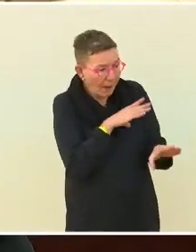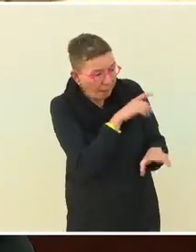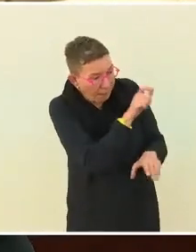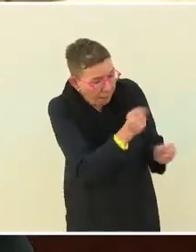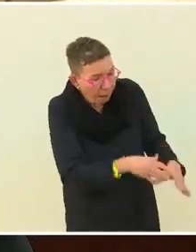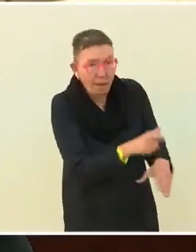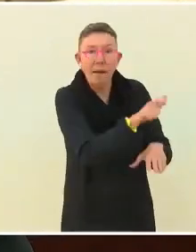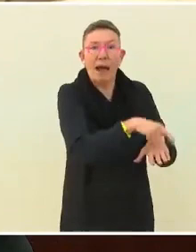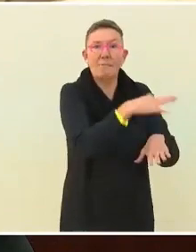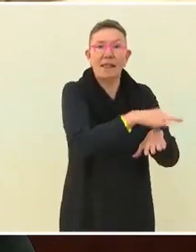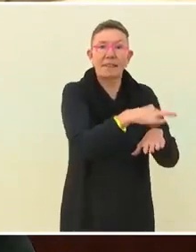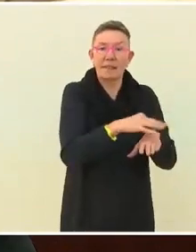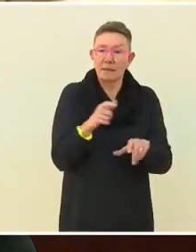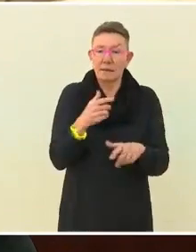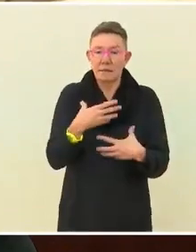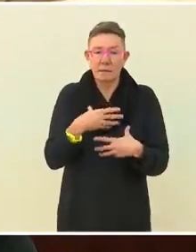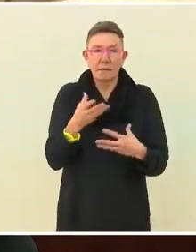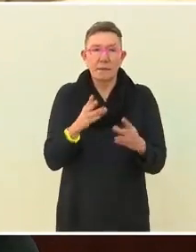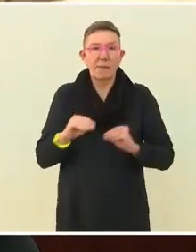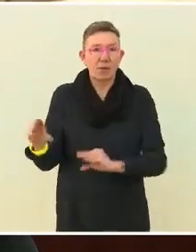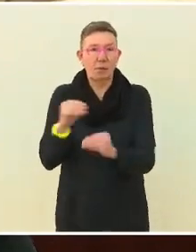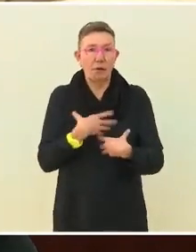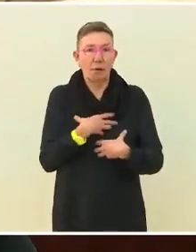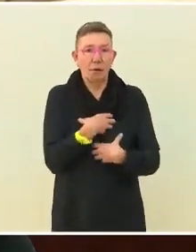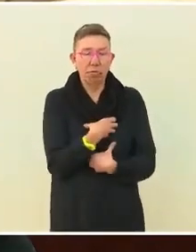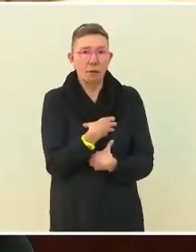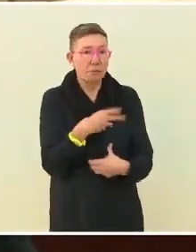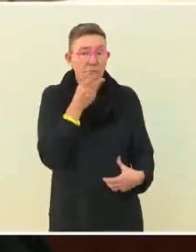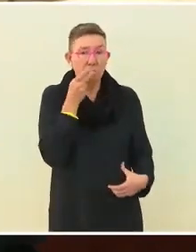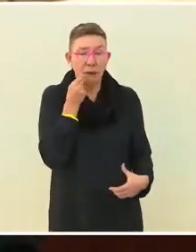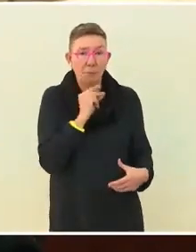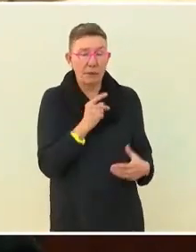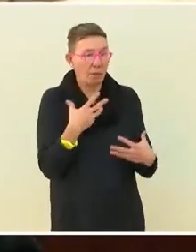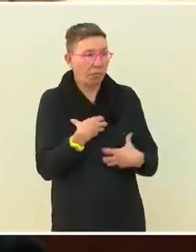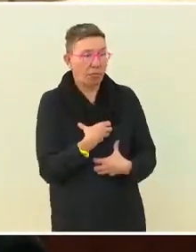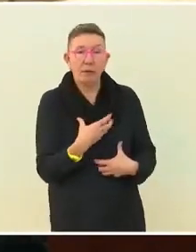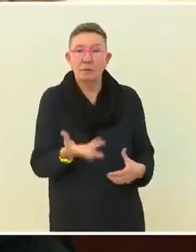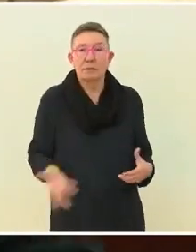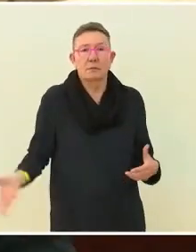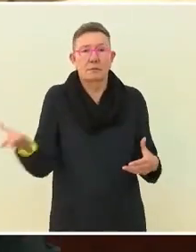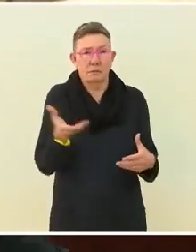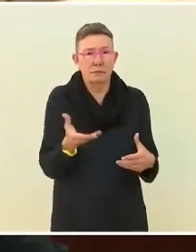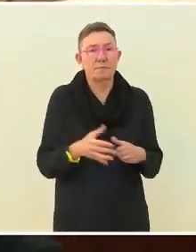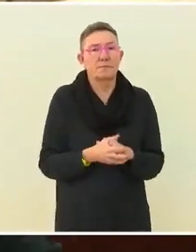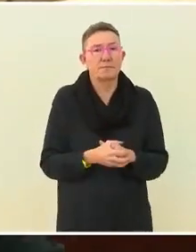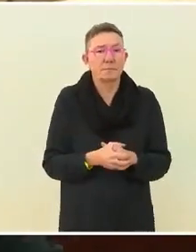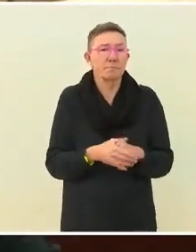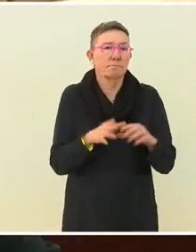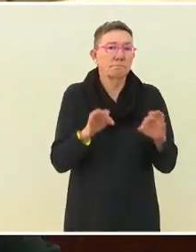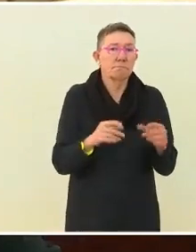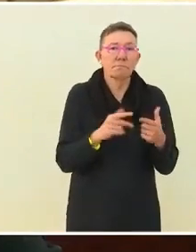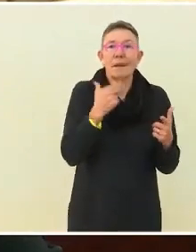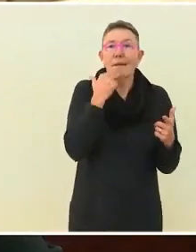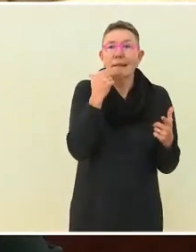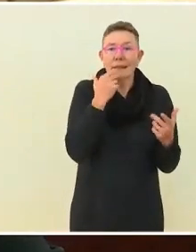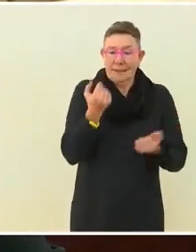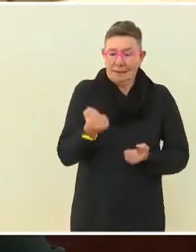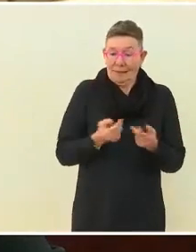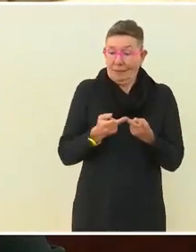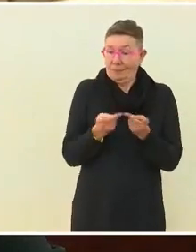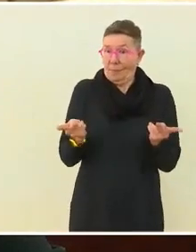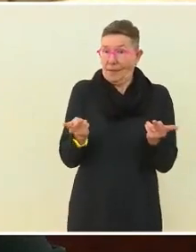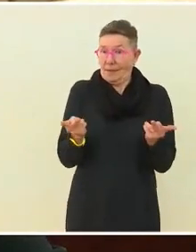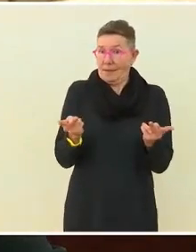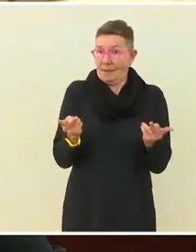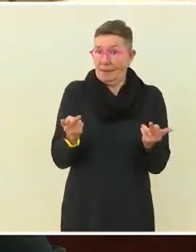génère parmi les habitants, et on le comprend, une incompréhension légitime. La qualité du service public passe